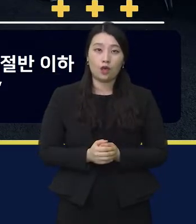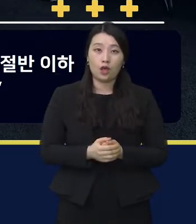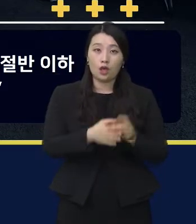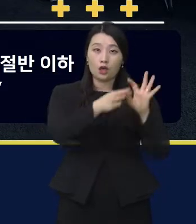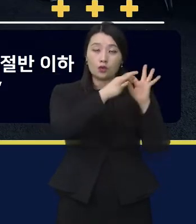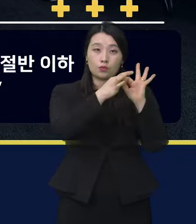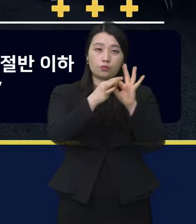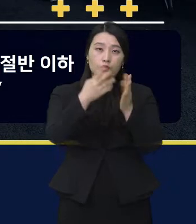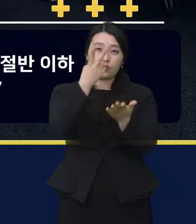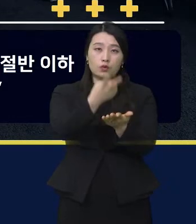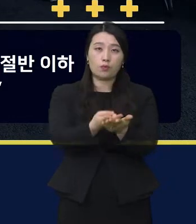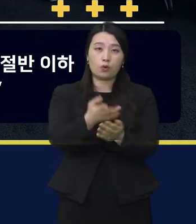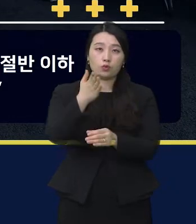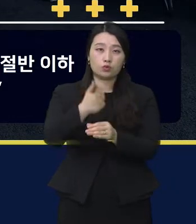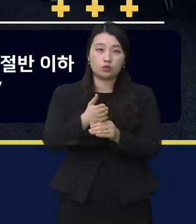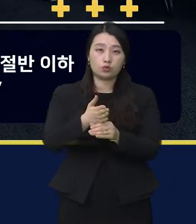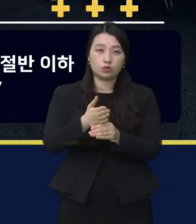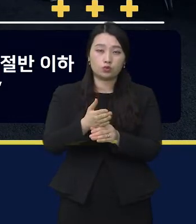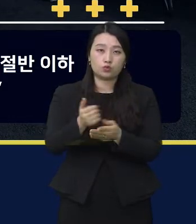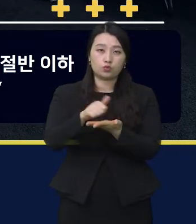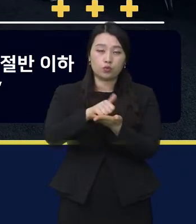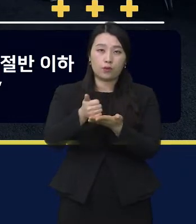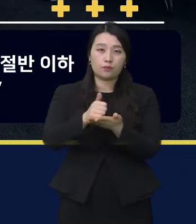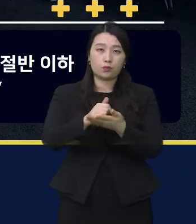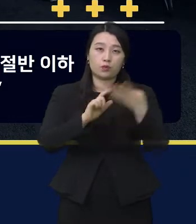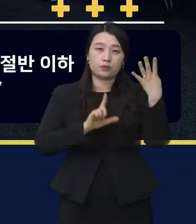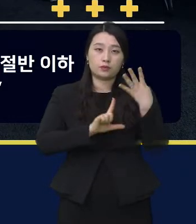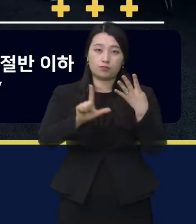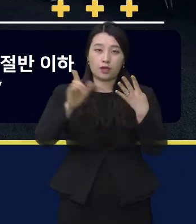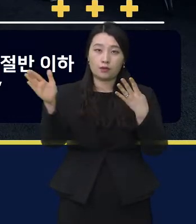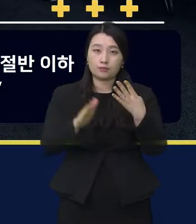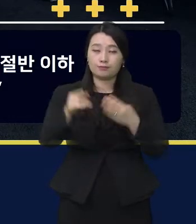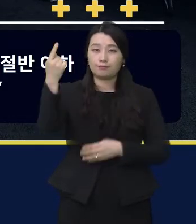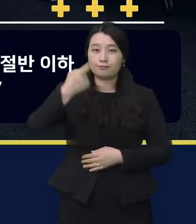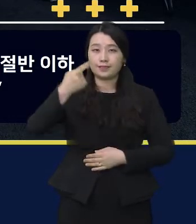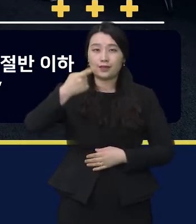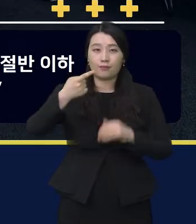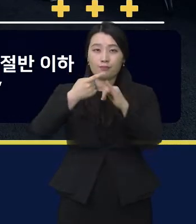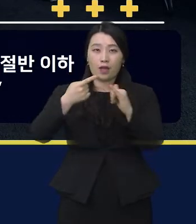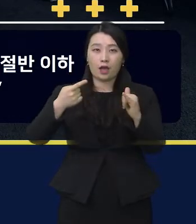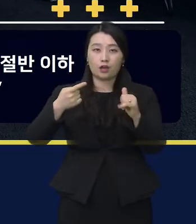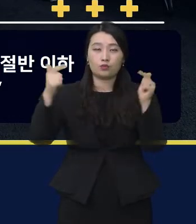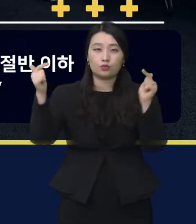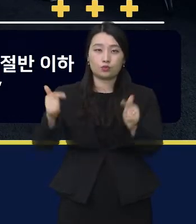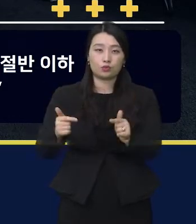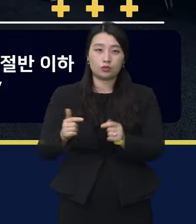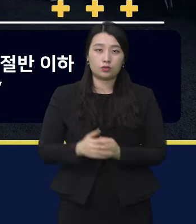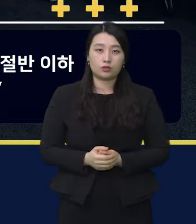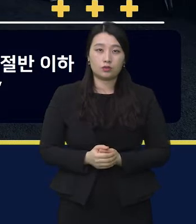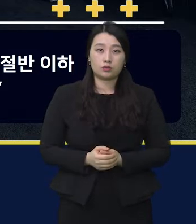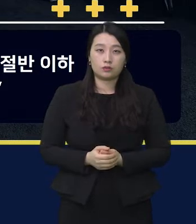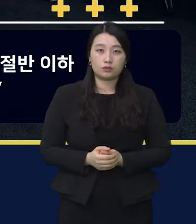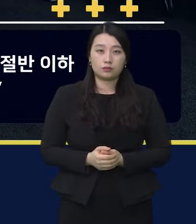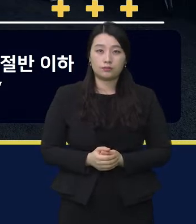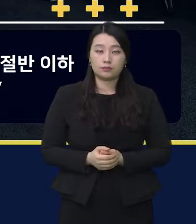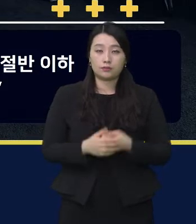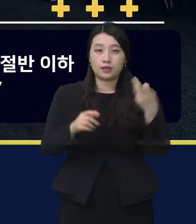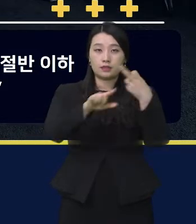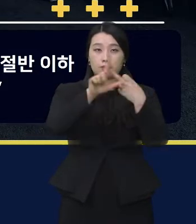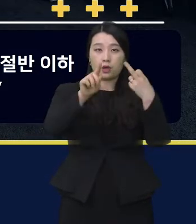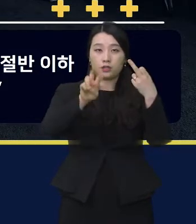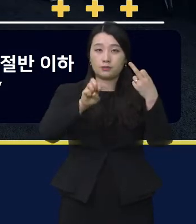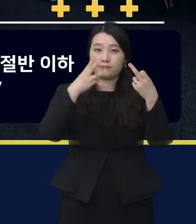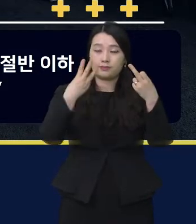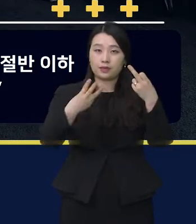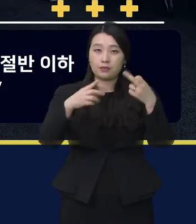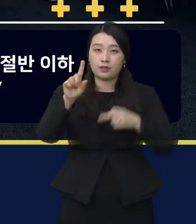중인 위 중증 환자도 4일부터 천명 이하 로 감소했습니다 지난달 23일 109